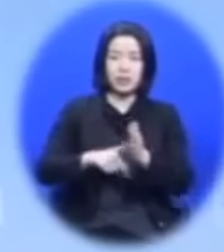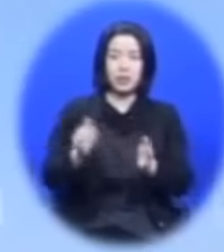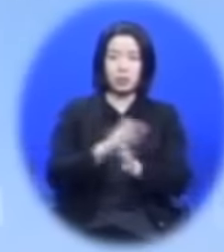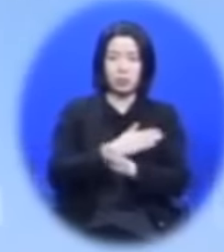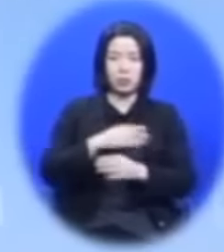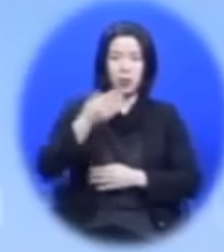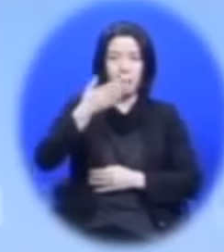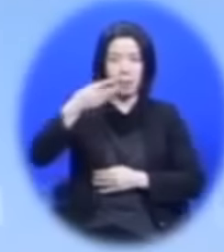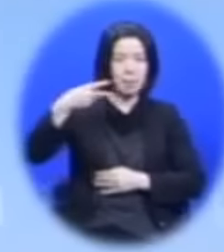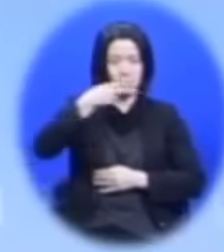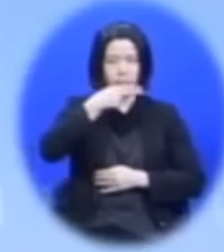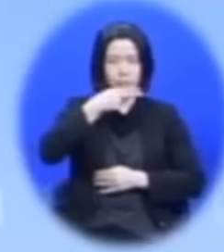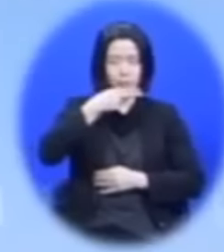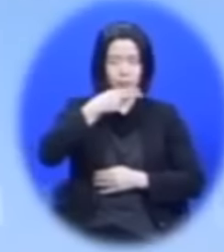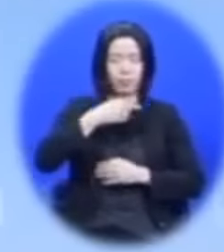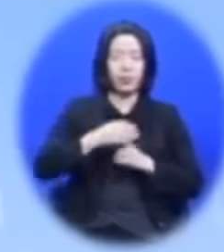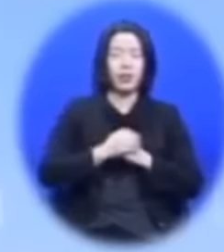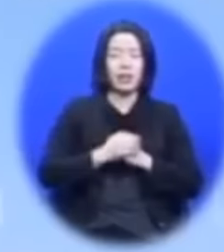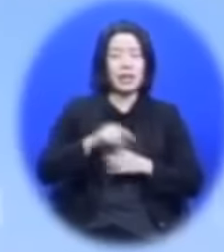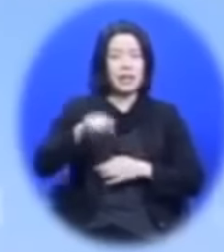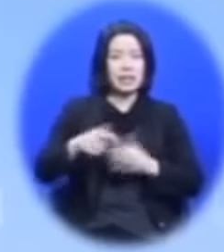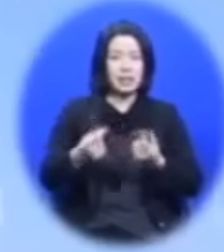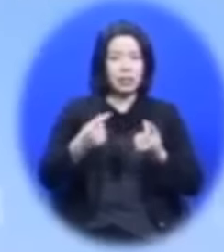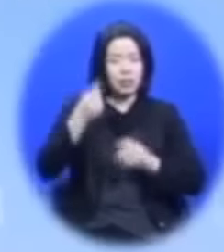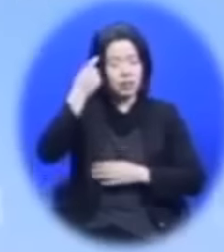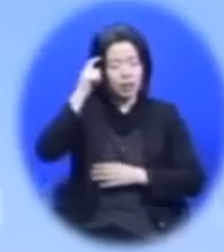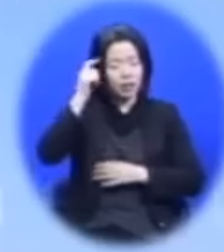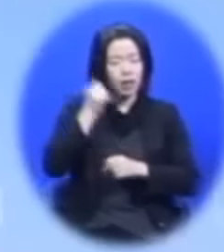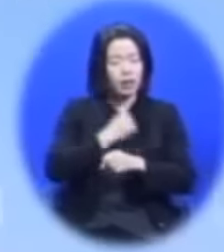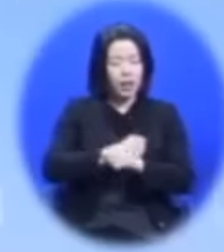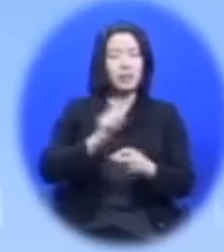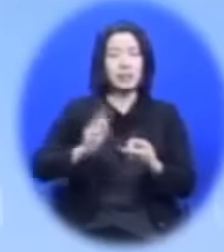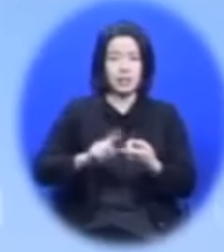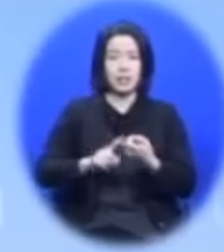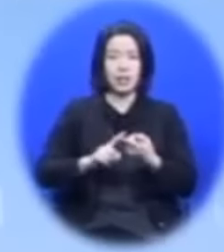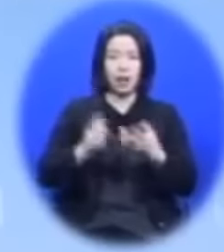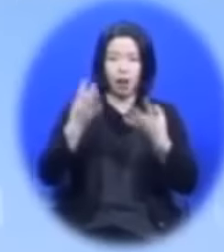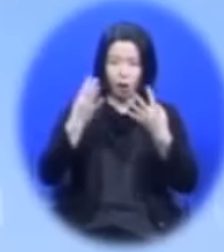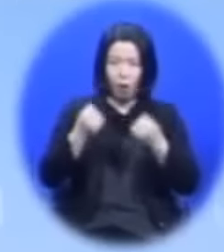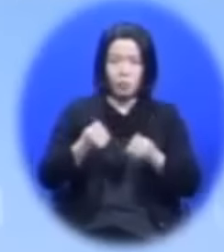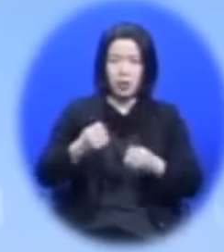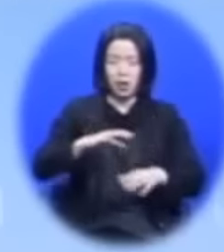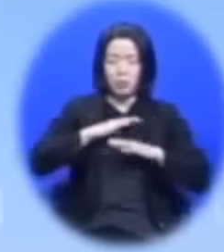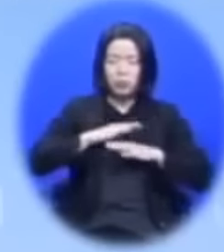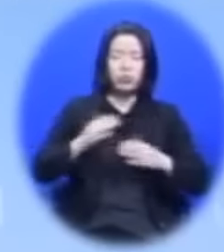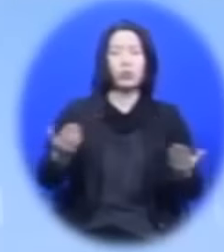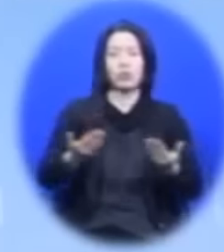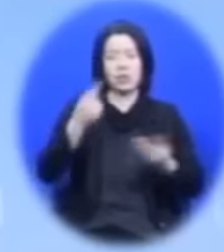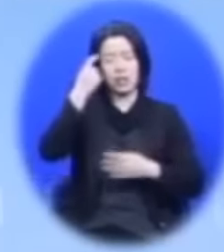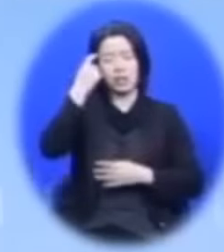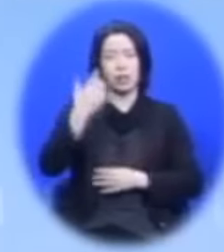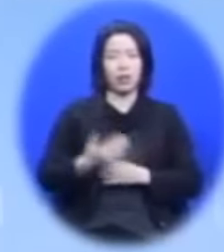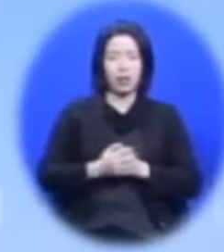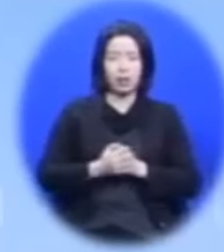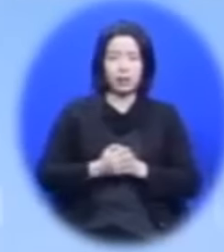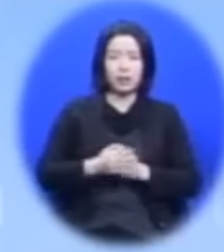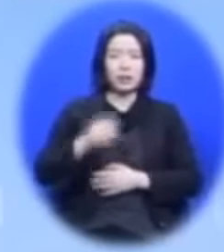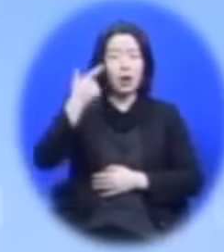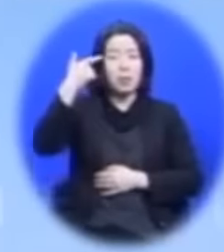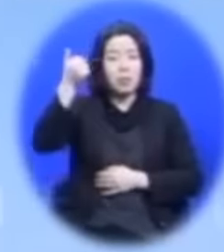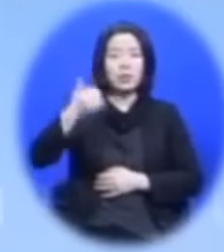금식에 들어갔습니다. 이런 생각을 하는 것 자체가 얼마나 무서운 일인가. 목사인